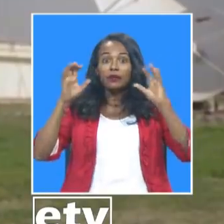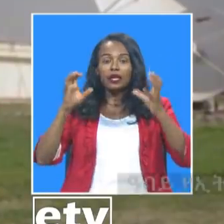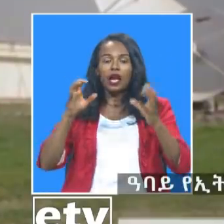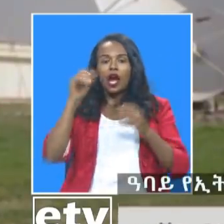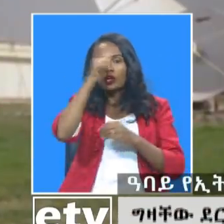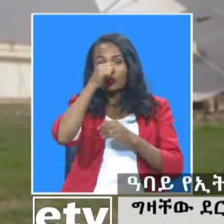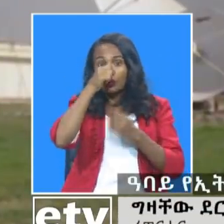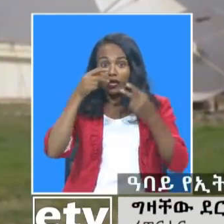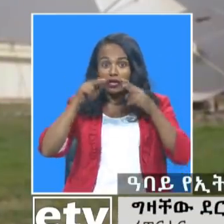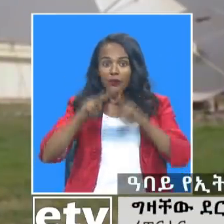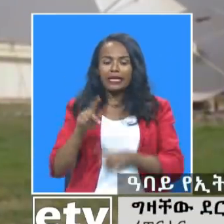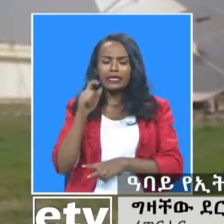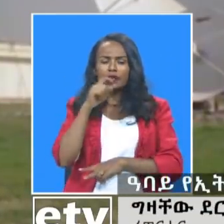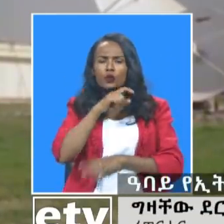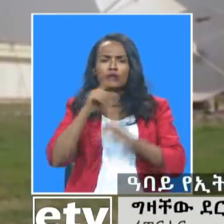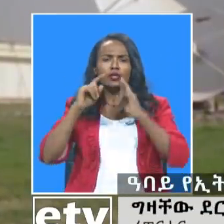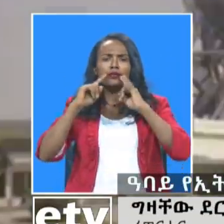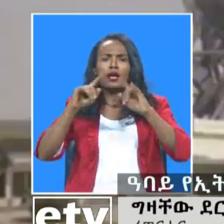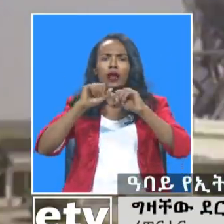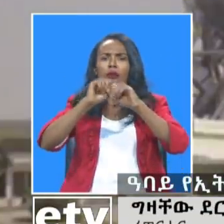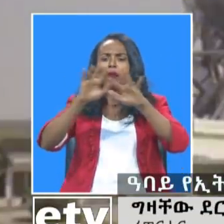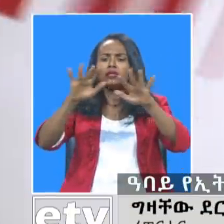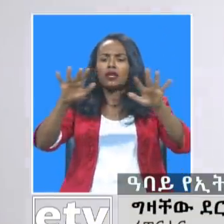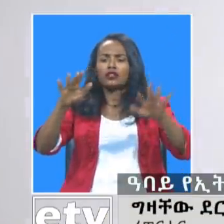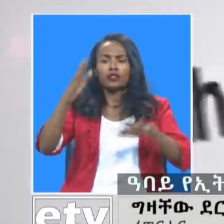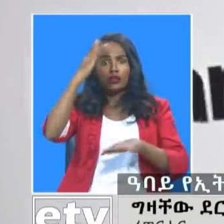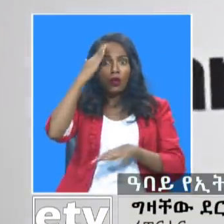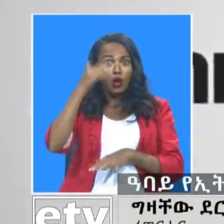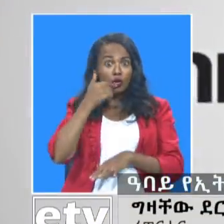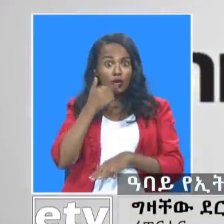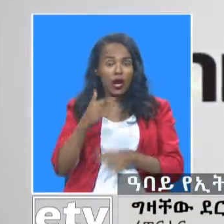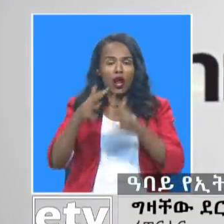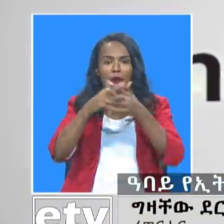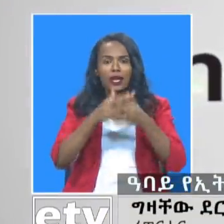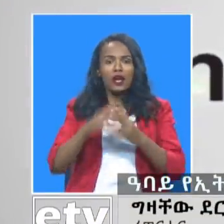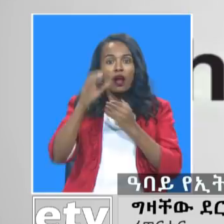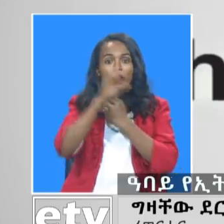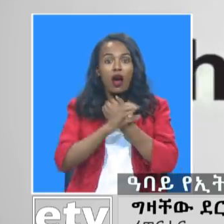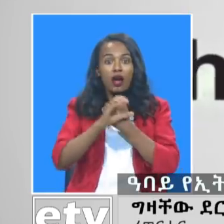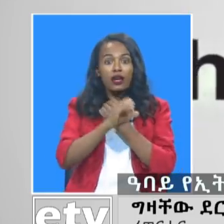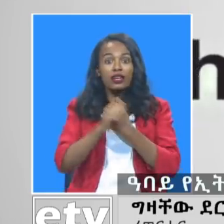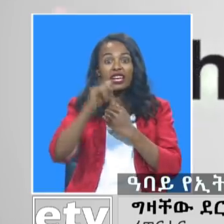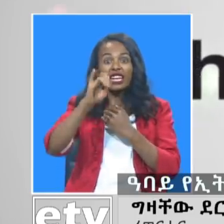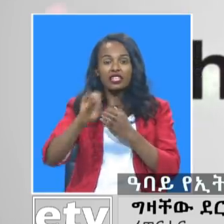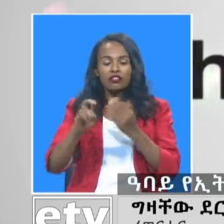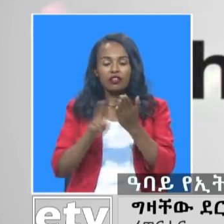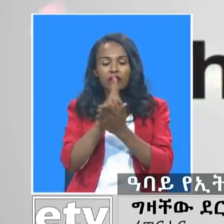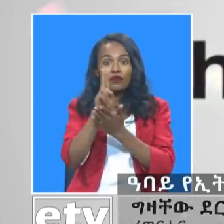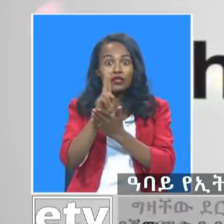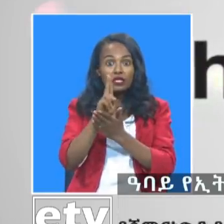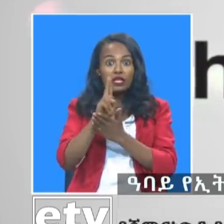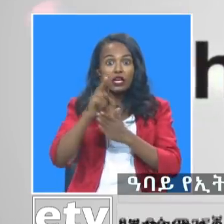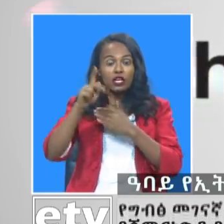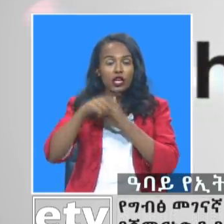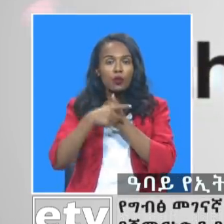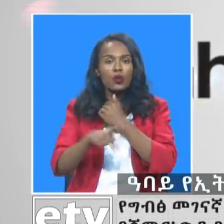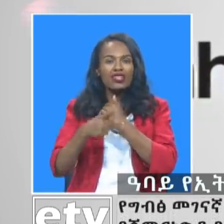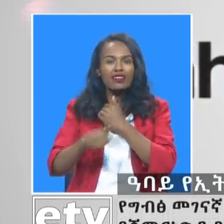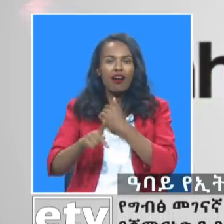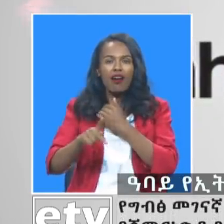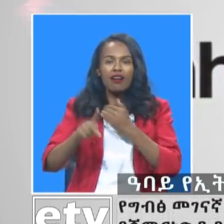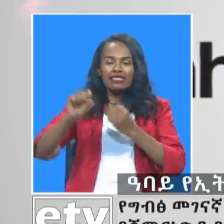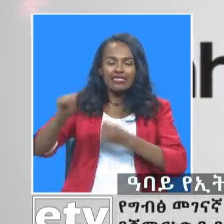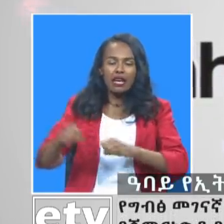ኢትዮጵያን በተመለከተ የውሸት ዜና በማሰራጨት ይታወቃሉ ይላል በአሜሪካን ሀገር የካሮሊና ኤኤንቲ ስቴት ዩኒቨርሲቲ የፖለቲካል ሳይንስ እና ዓለም